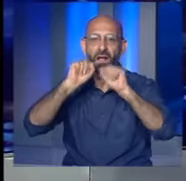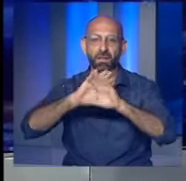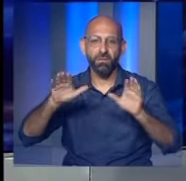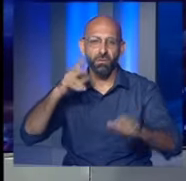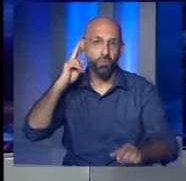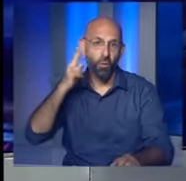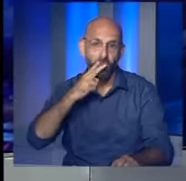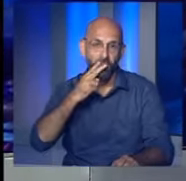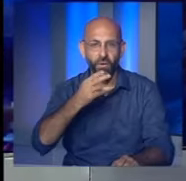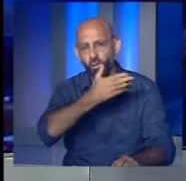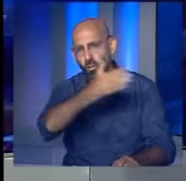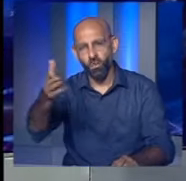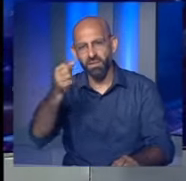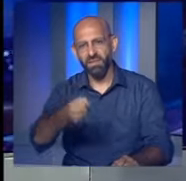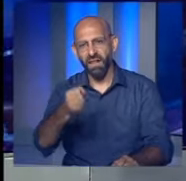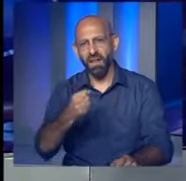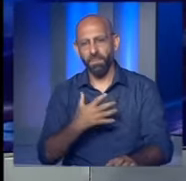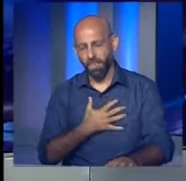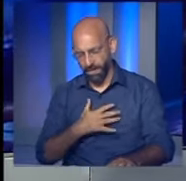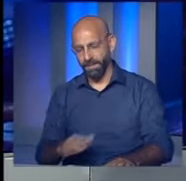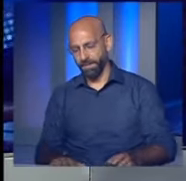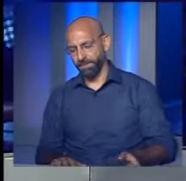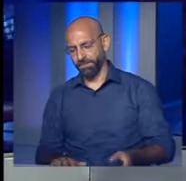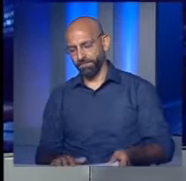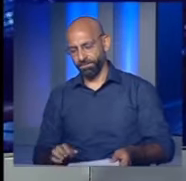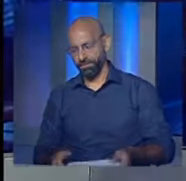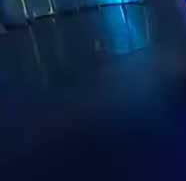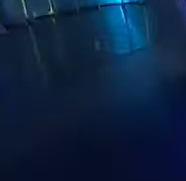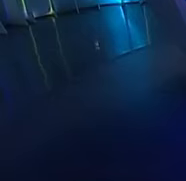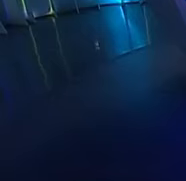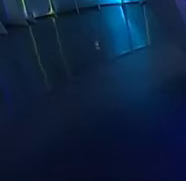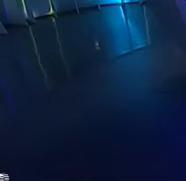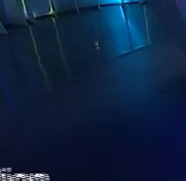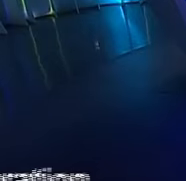الكرام في الختام انا وهشام نشكر اشكركم ودمتم بخير